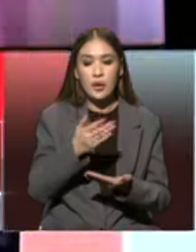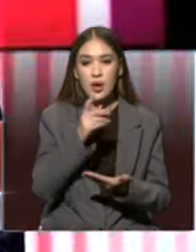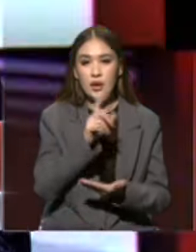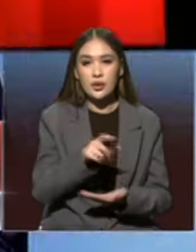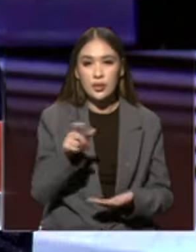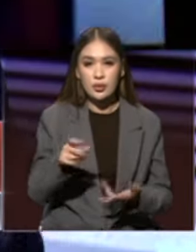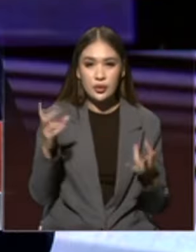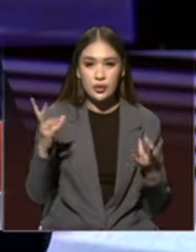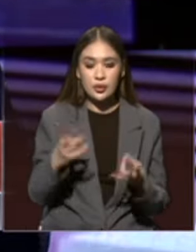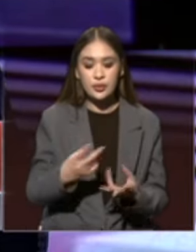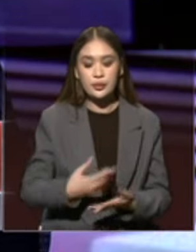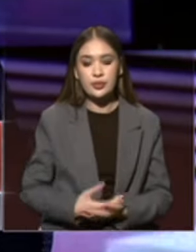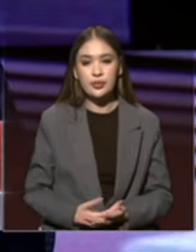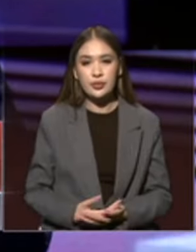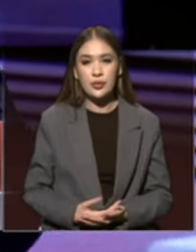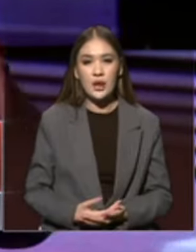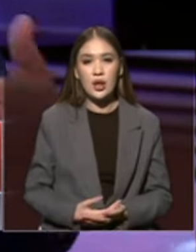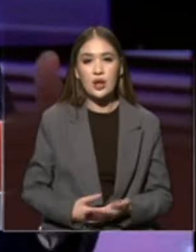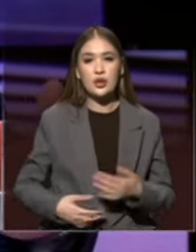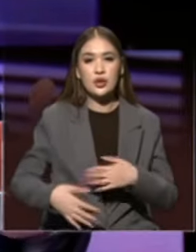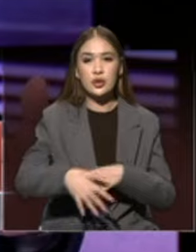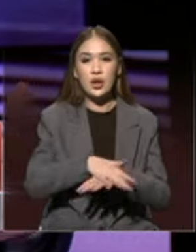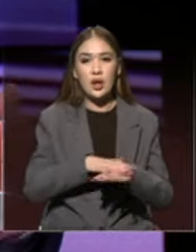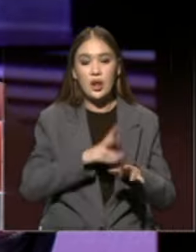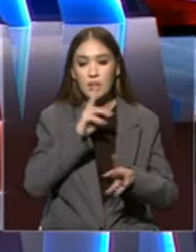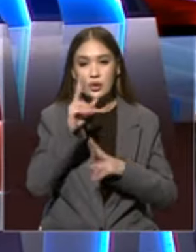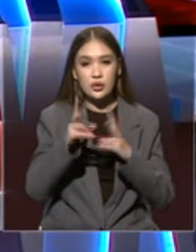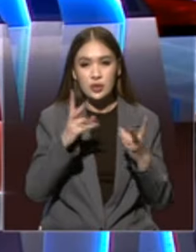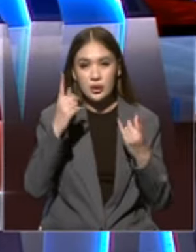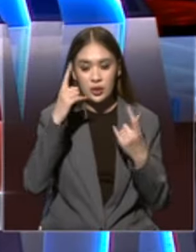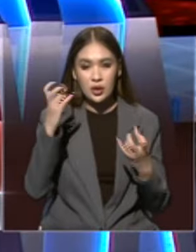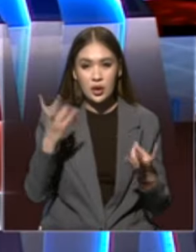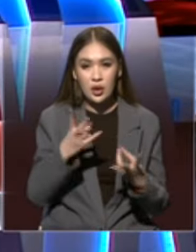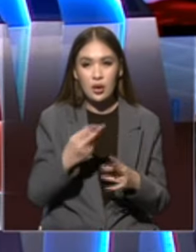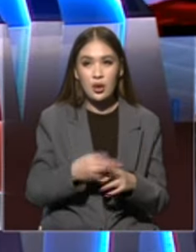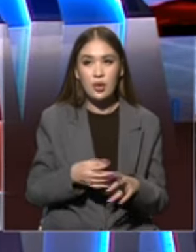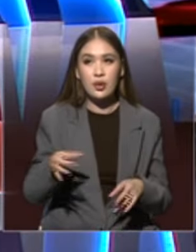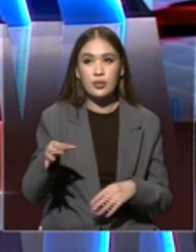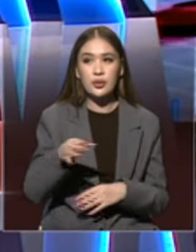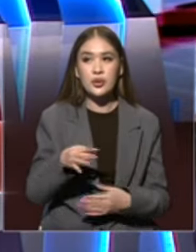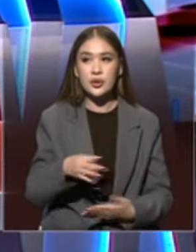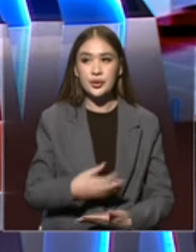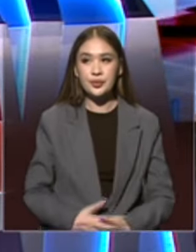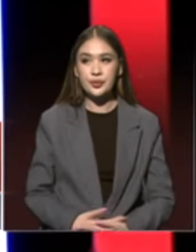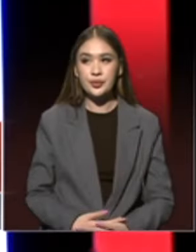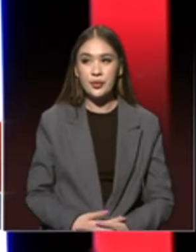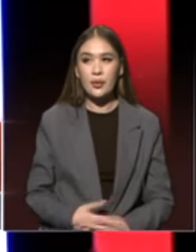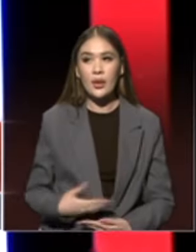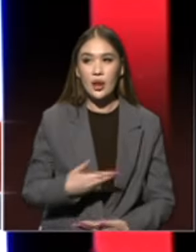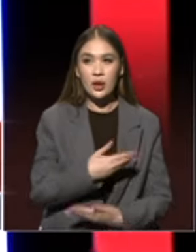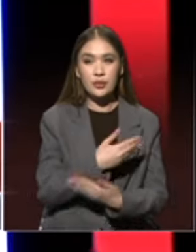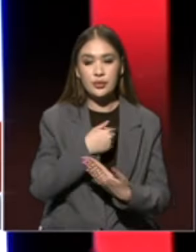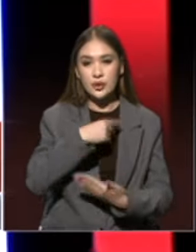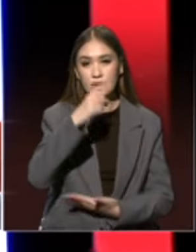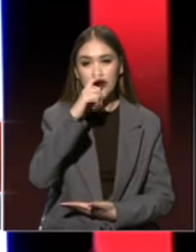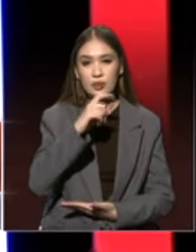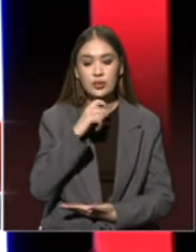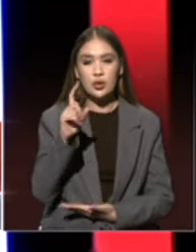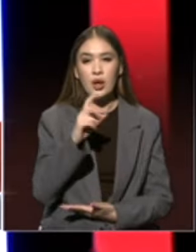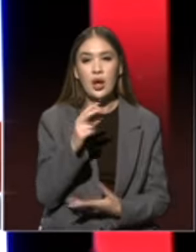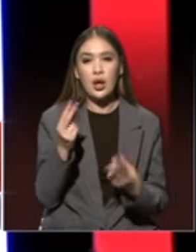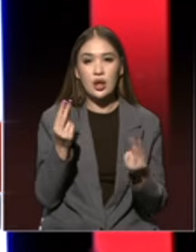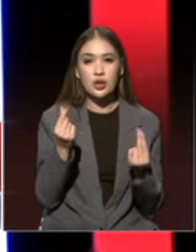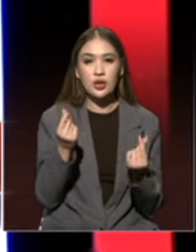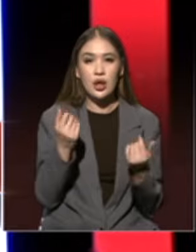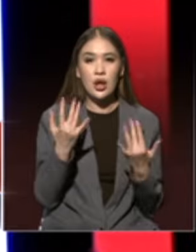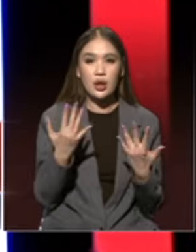Бұл әкімнің жанайқайын түсінуге болады, бірақ басқа облыстарда қалай екен жағдай? Мүмкін. Жоқ, сонда мен түсінбей тұрған мысалға жаңағы ақшаның қалай игеріліп